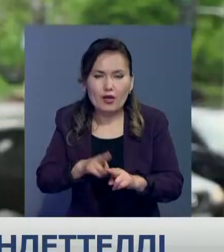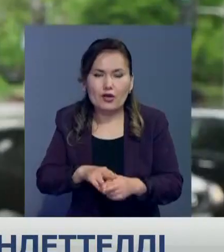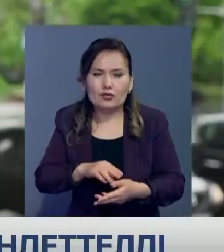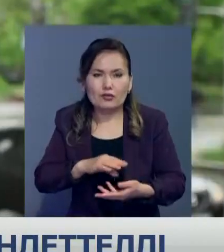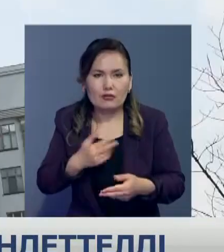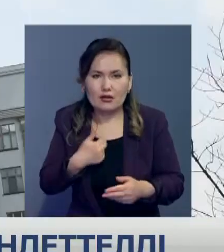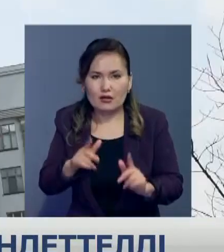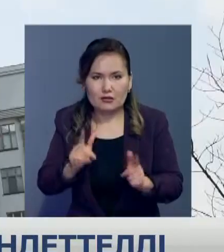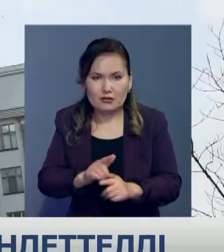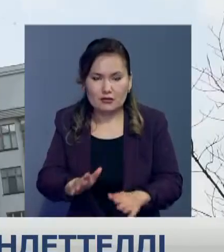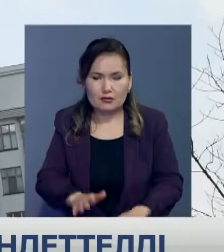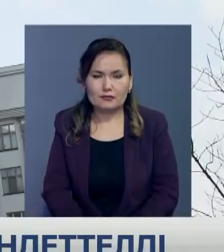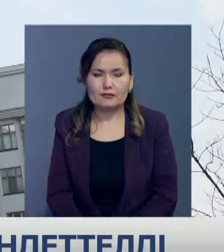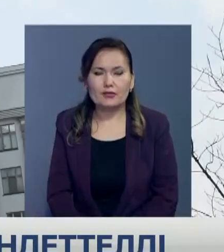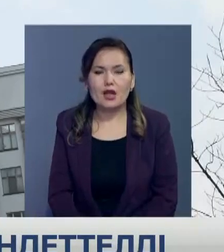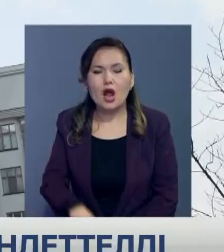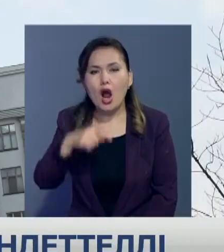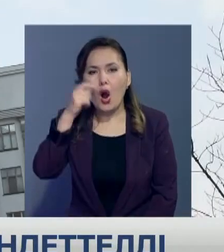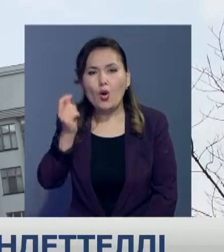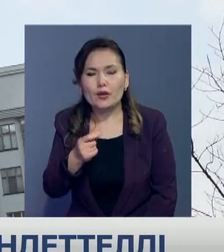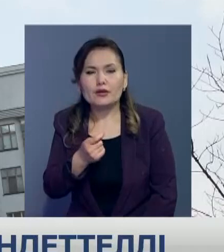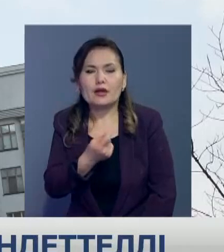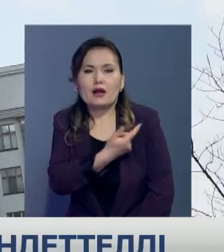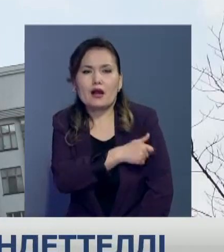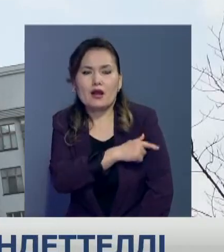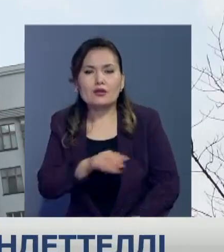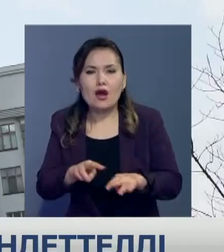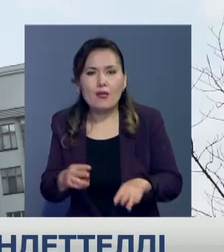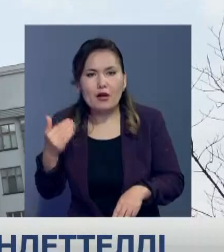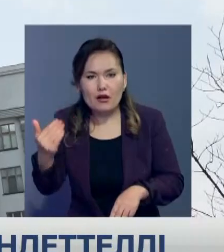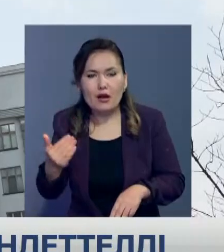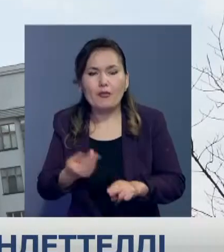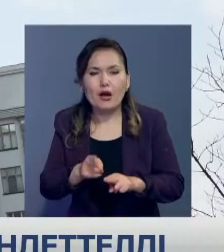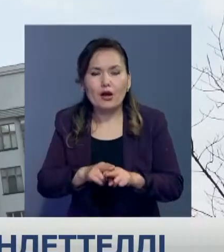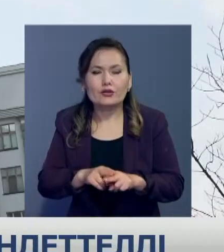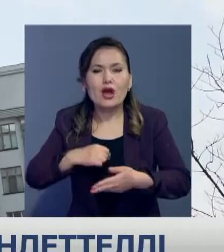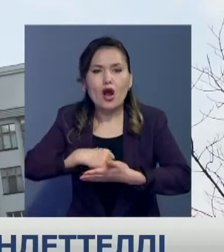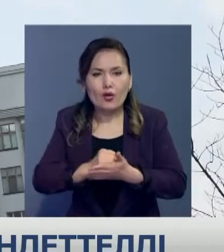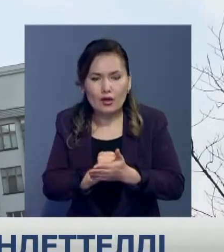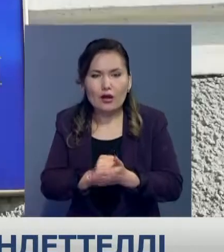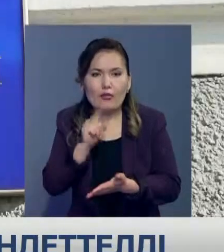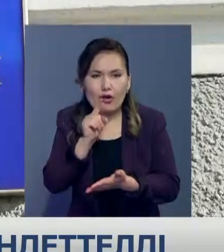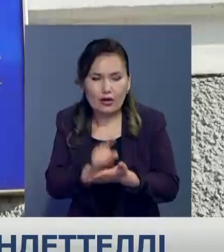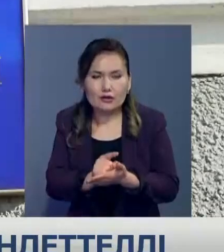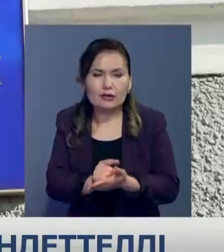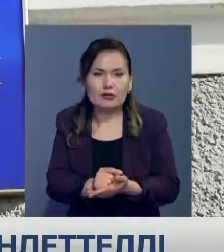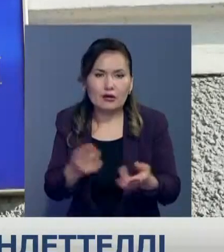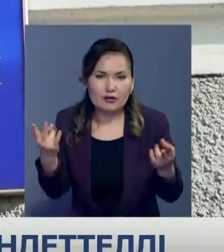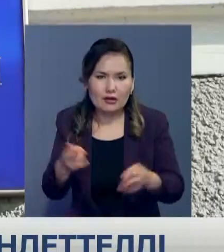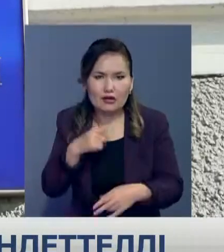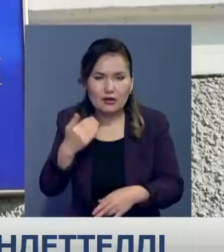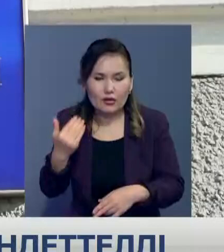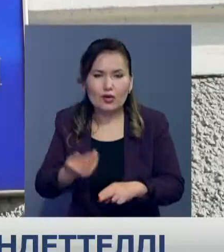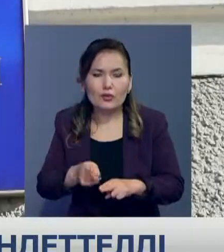деп айталамын. Украинаның денсаулық сақтау министрлігі үкімет бекіткен қаулыны қабылдауға міндеттіміз деп шарасыздық